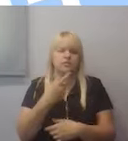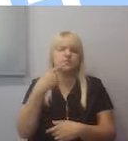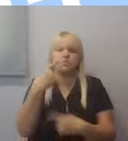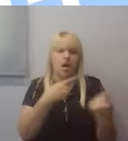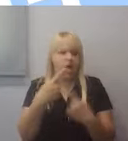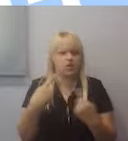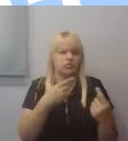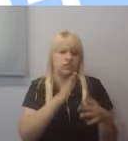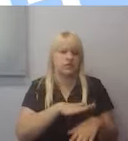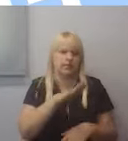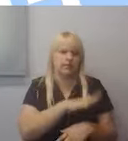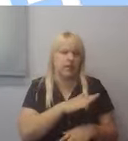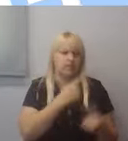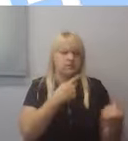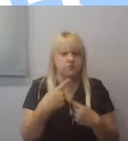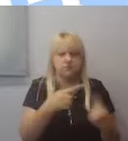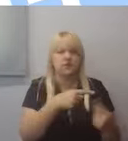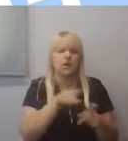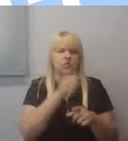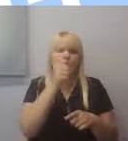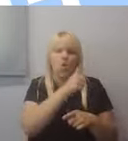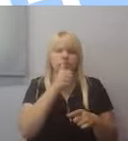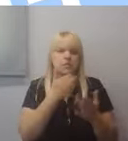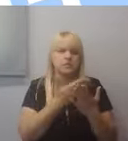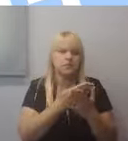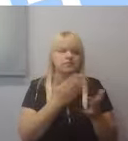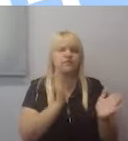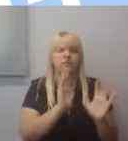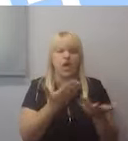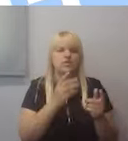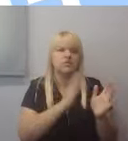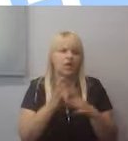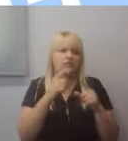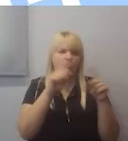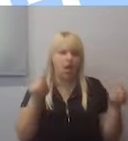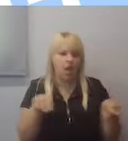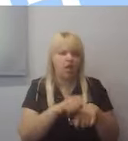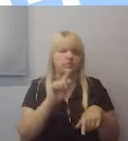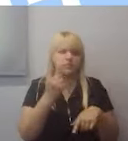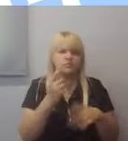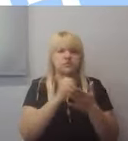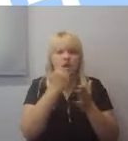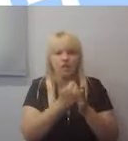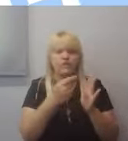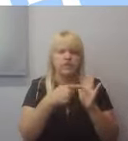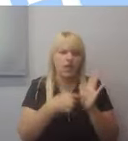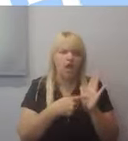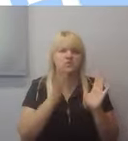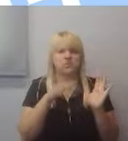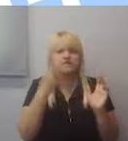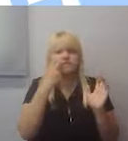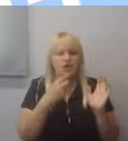kodējums vai šādas lapas sagatavošana kurā ir primārie teiksim dati par vecumu